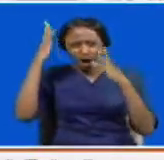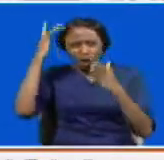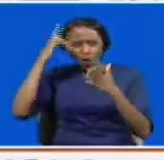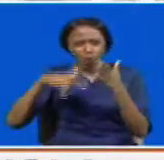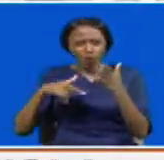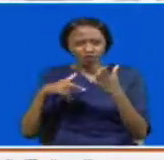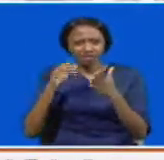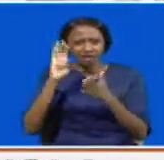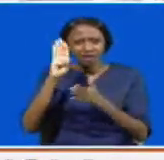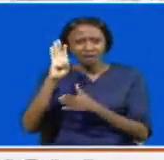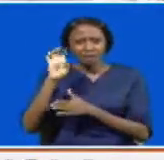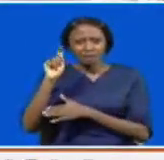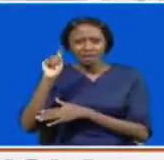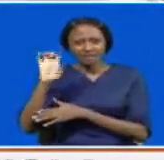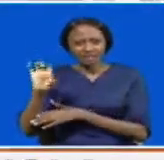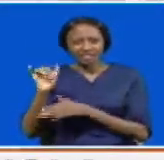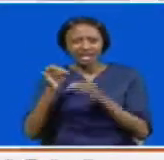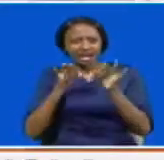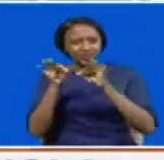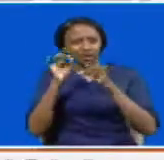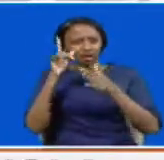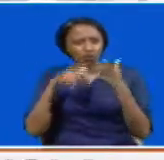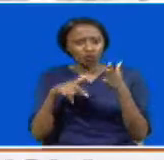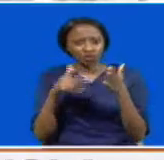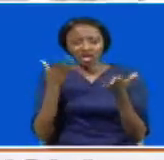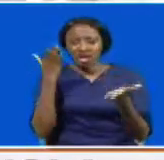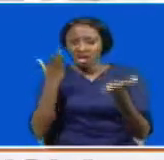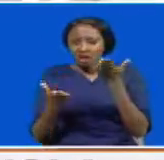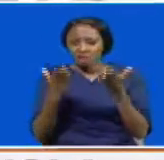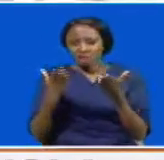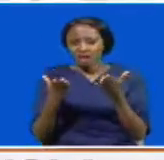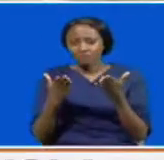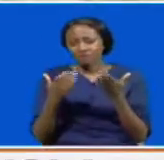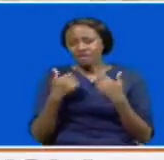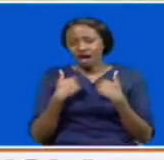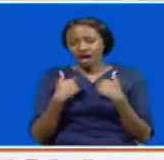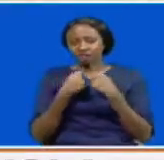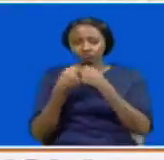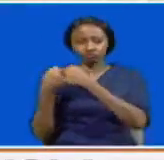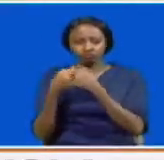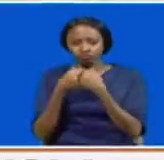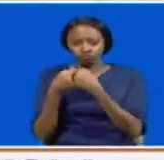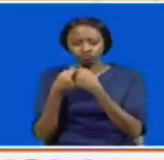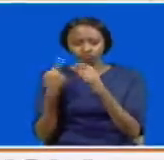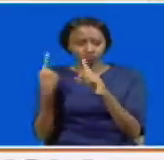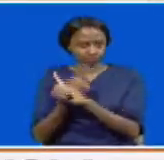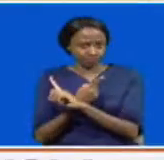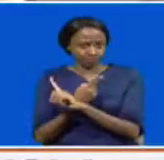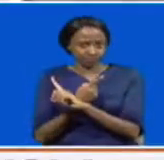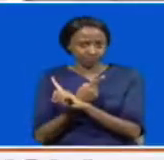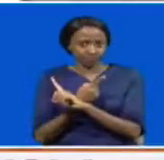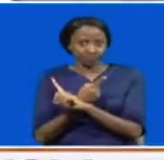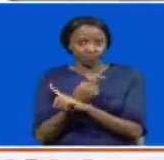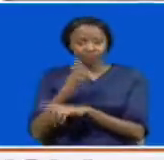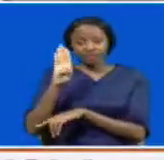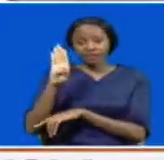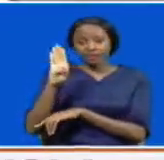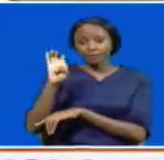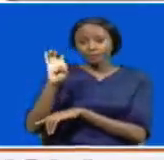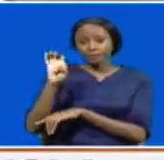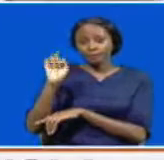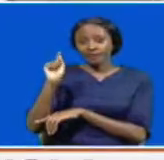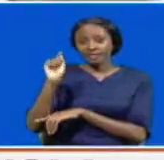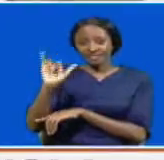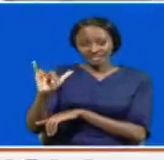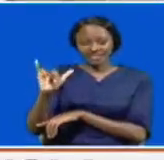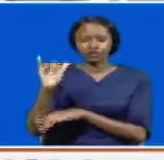kumweleza, ila ujio wa babake ulilazimu kuahirisha soga kati yao. Before that, Betty is a jovial person. Yani